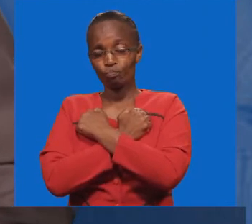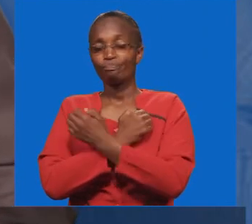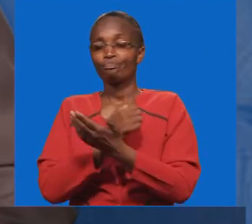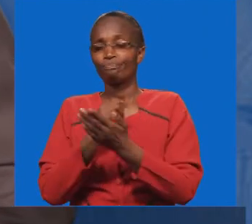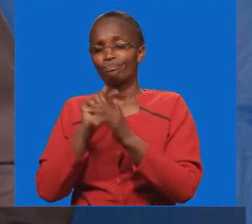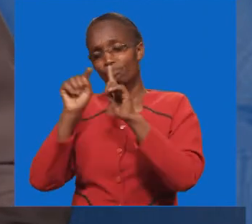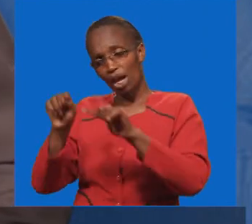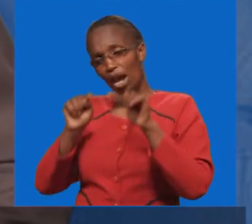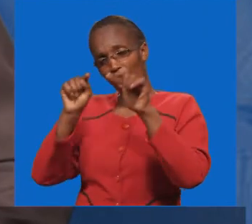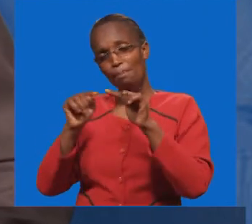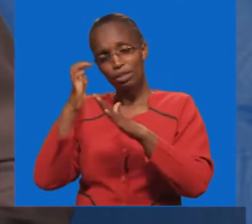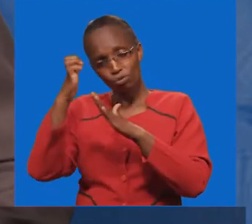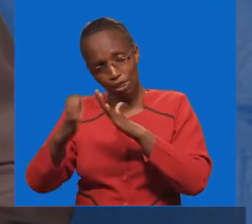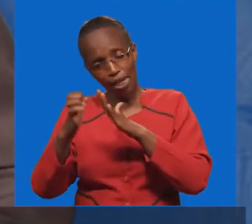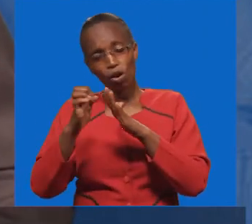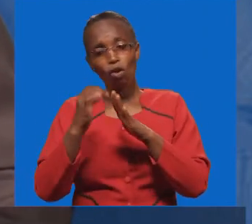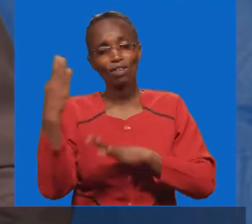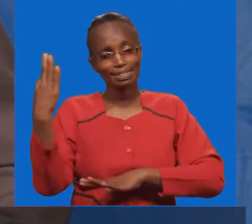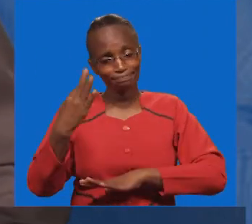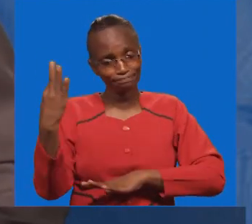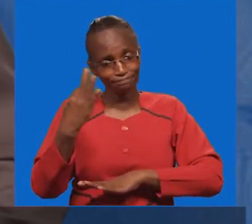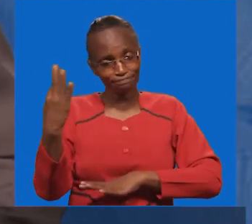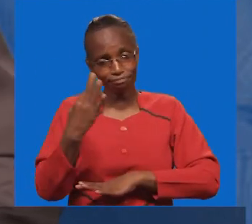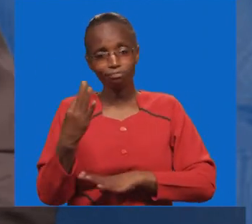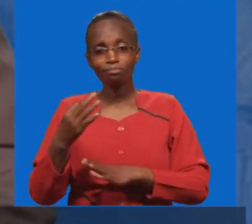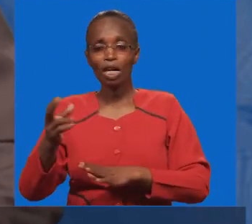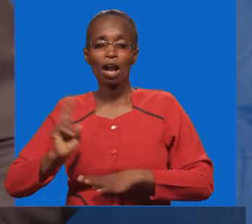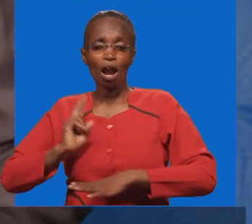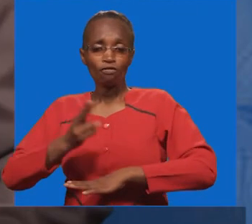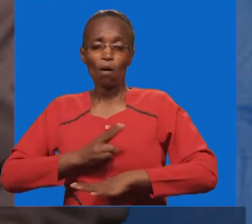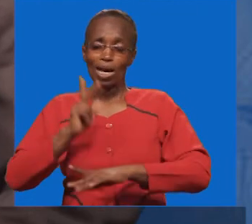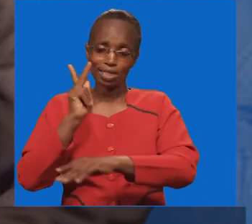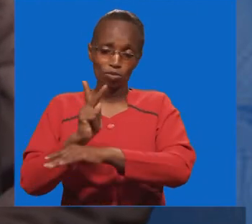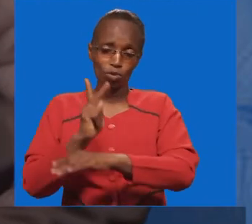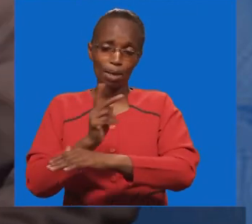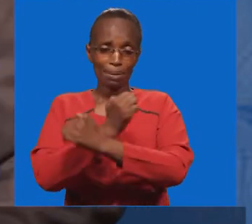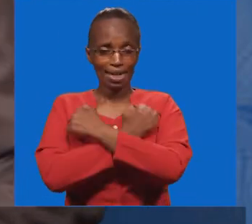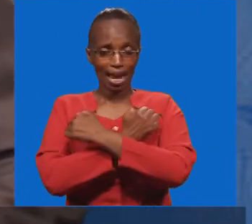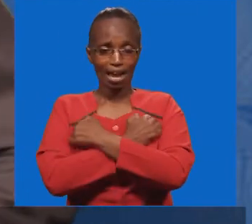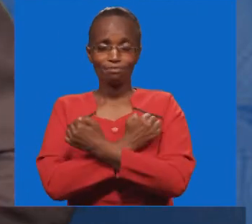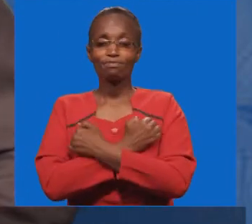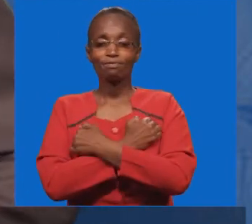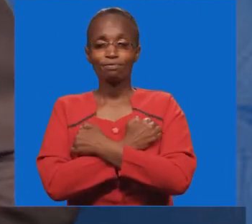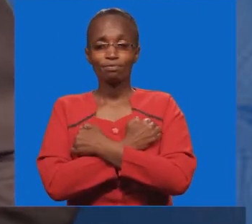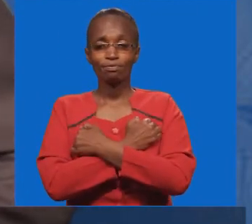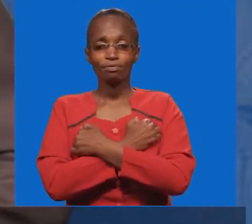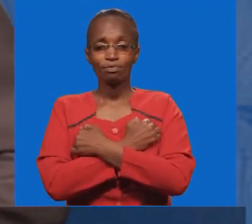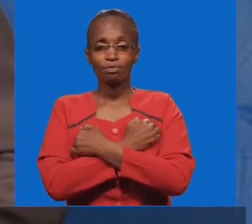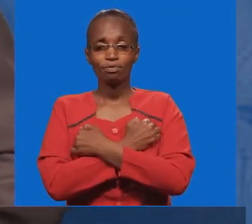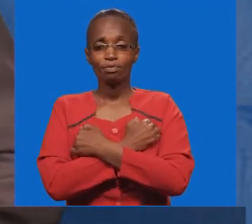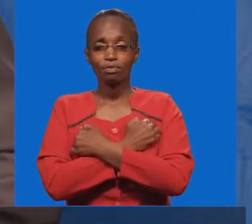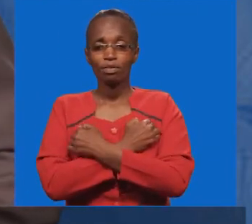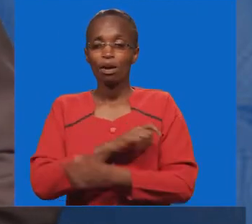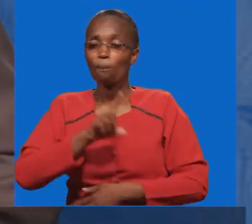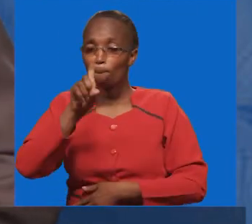pia wanahitaji kuonyeshwa upendo. Bwana Yesu asifiwe. Tunapomalizia ujumbe wa leo, nataka kusema hivi, ili